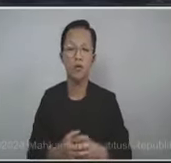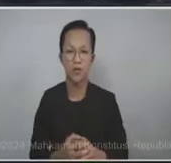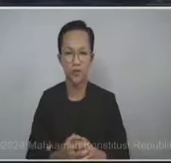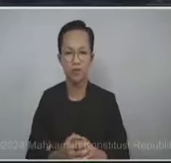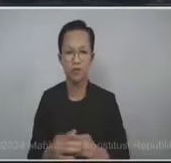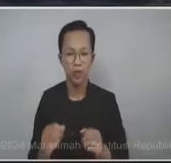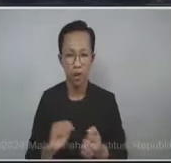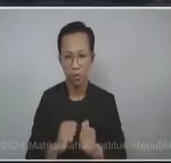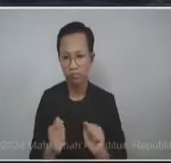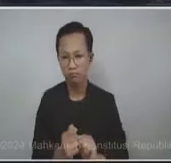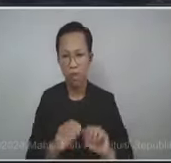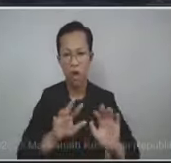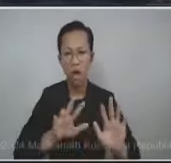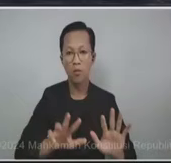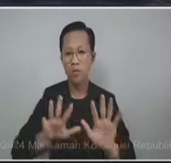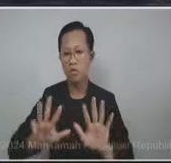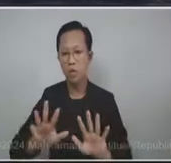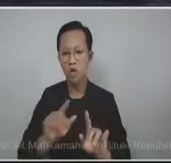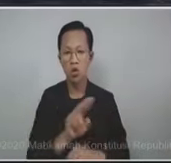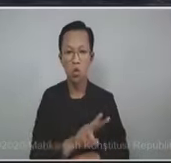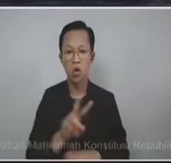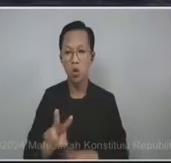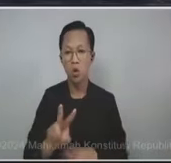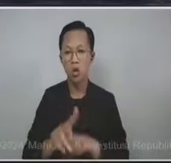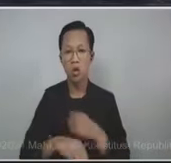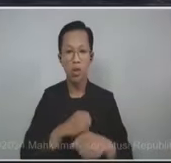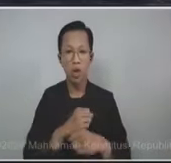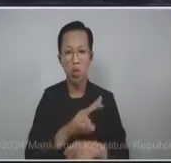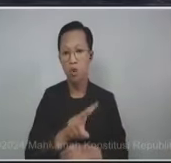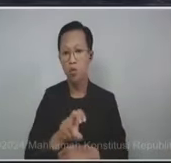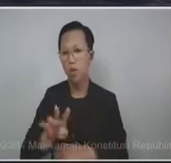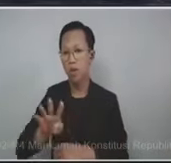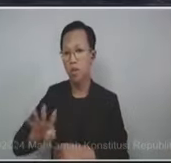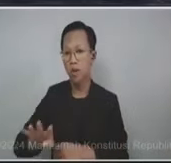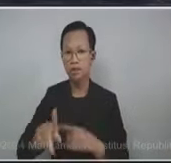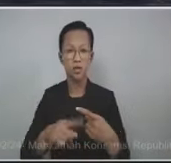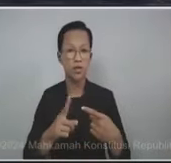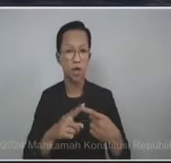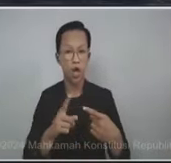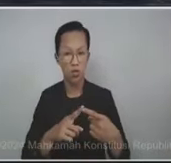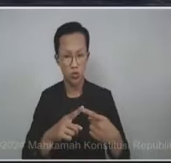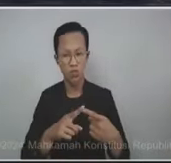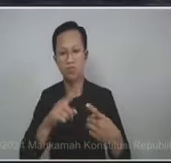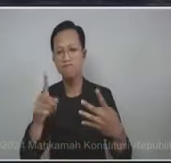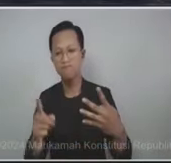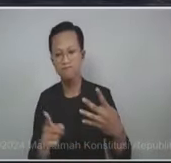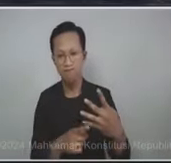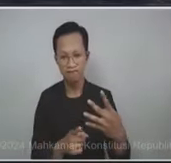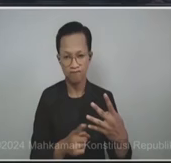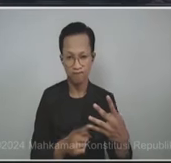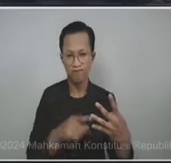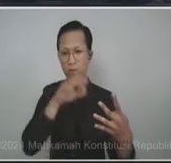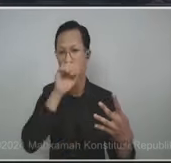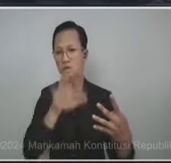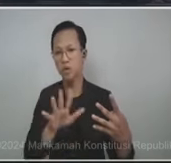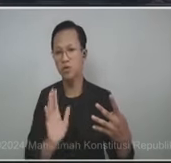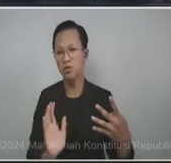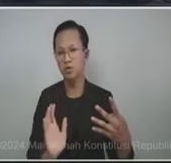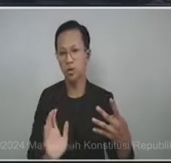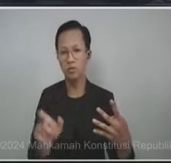Gar pu garar 22 rawi/ 2024 angka 1 dan angka 4 dan seterusnya dianggap diucapkan